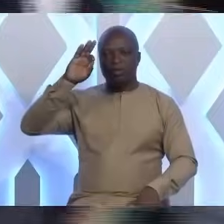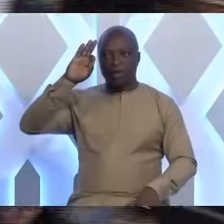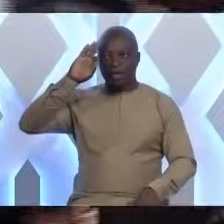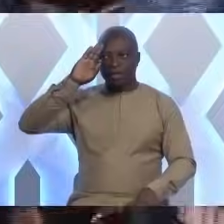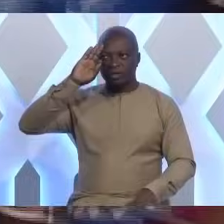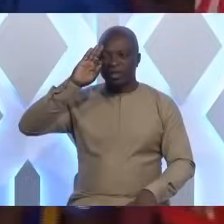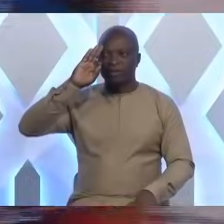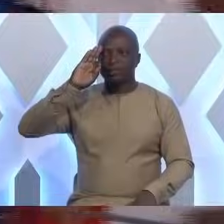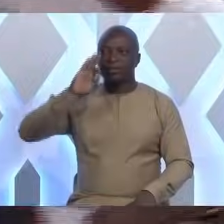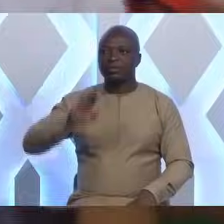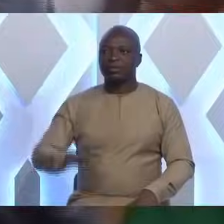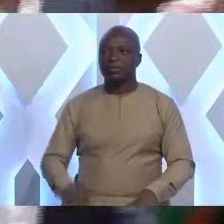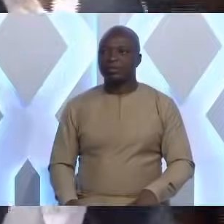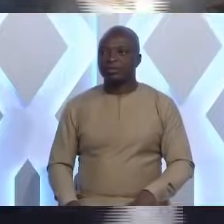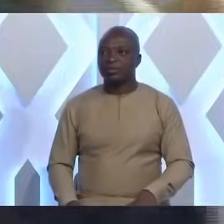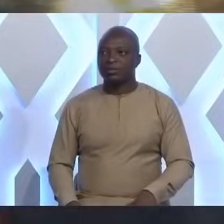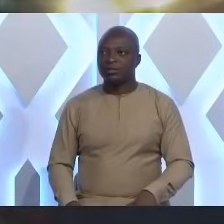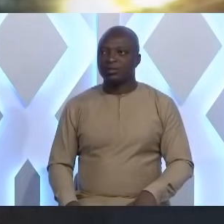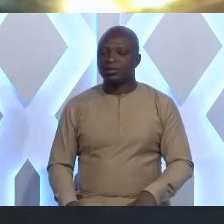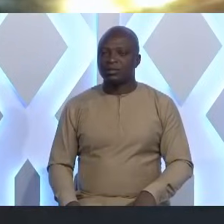Essozimna Niasingbe.